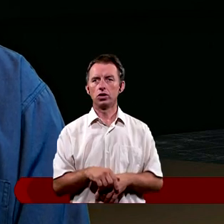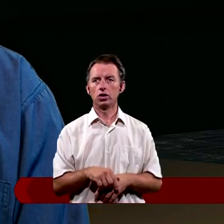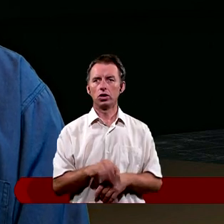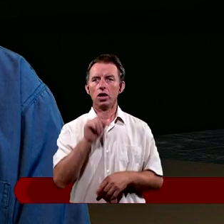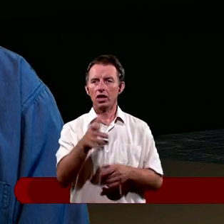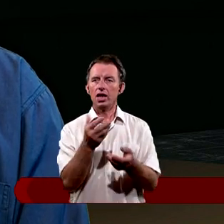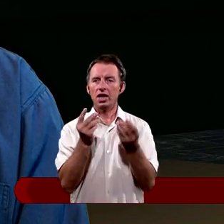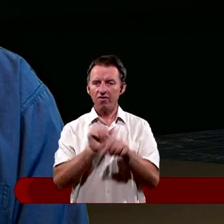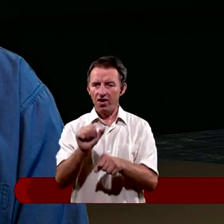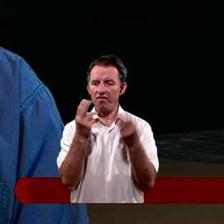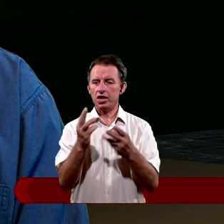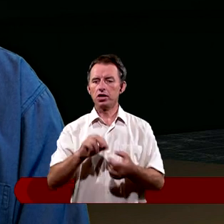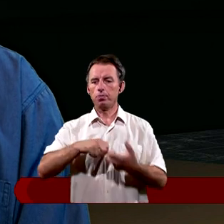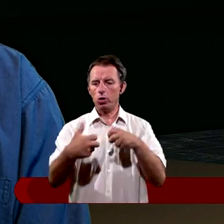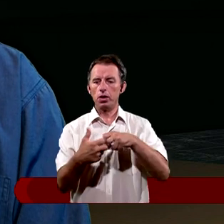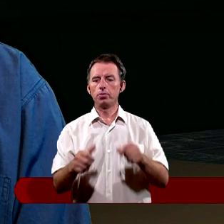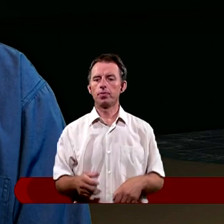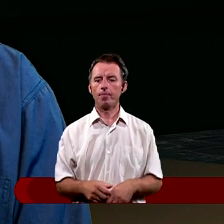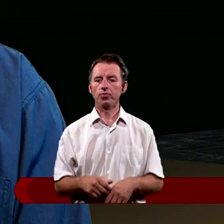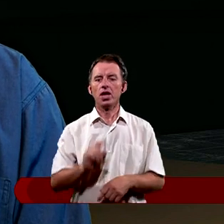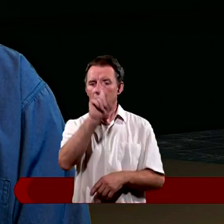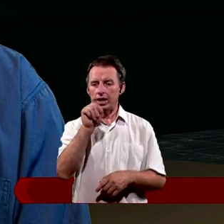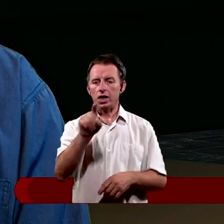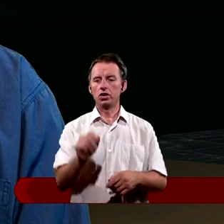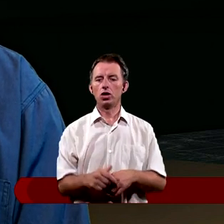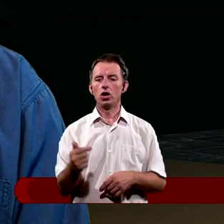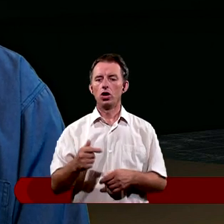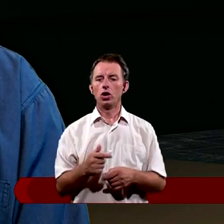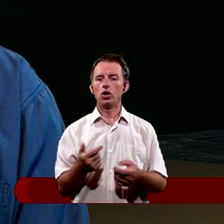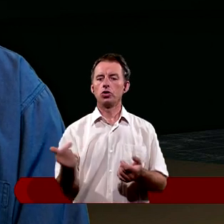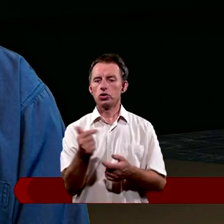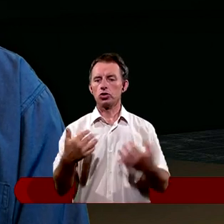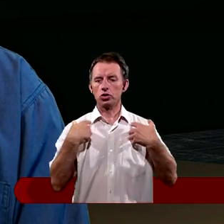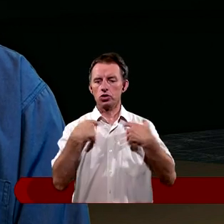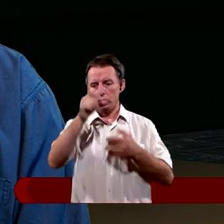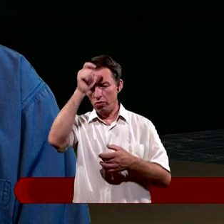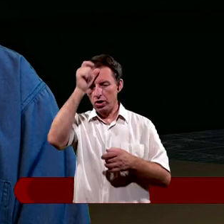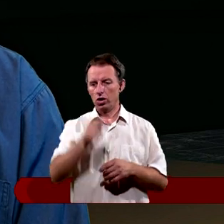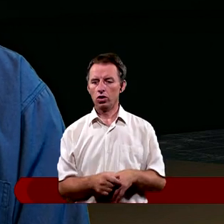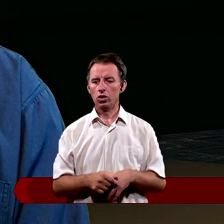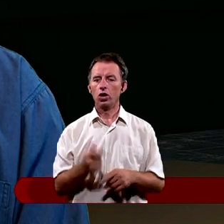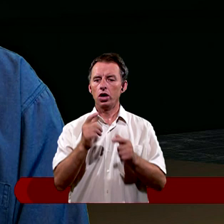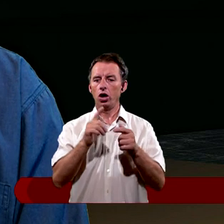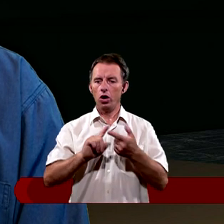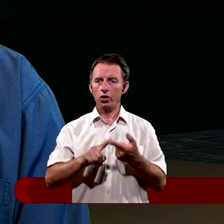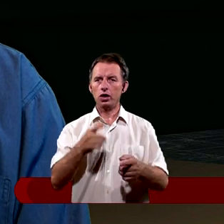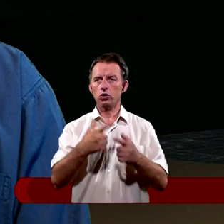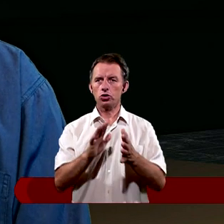dość istotny problem i zagadnienie w życiu każdego człowieka oraz